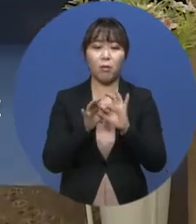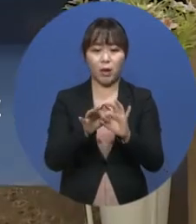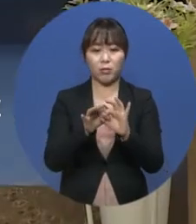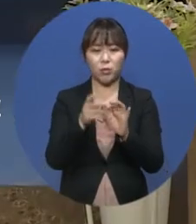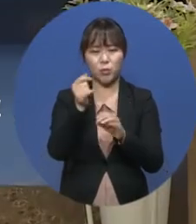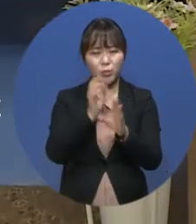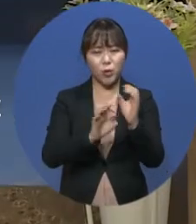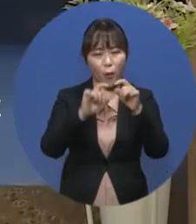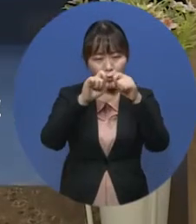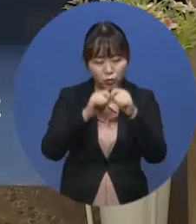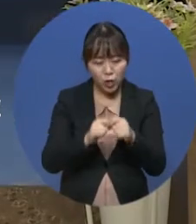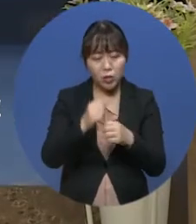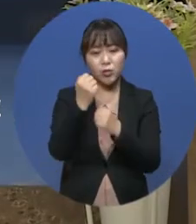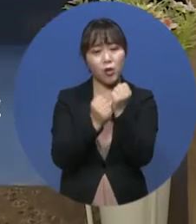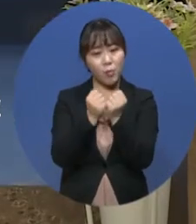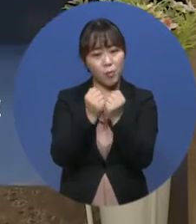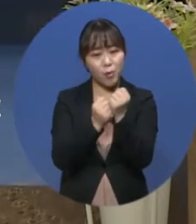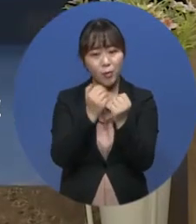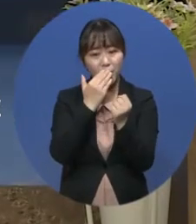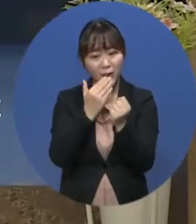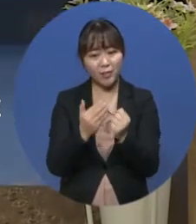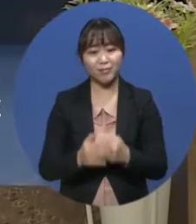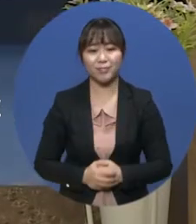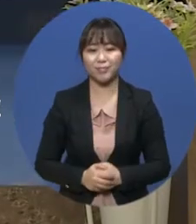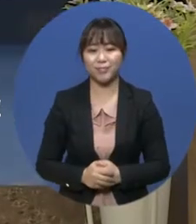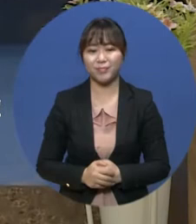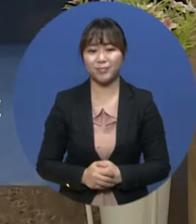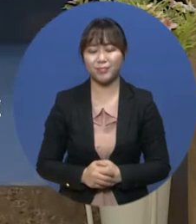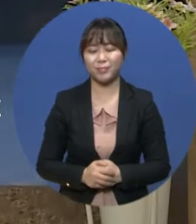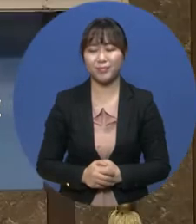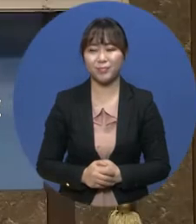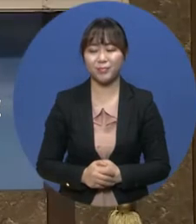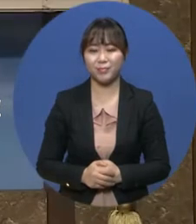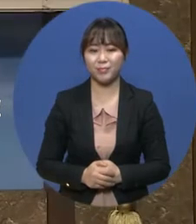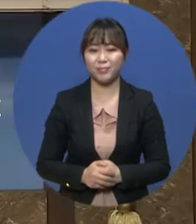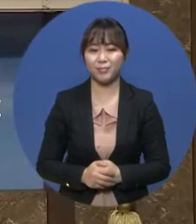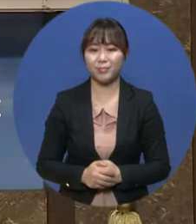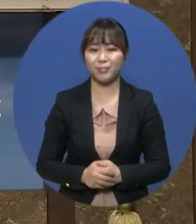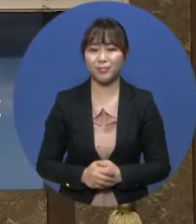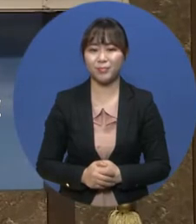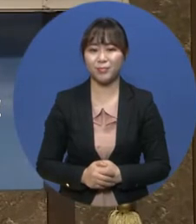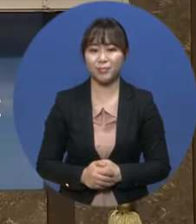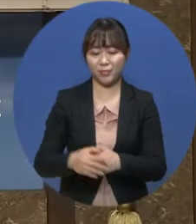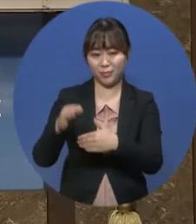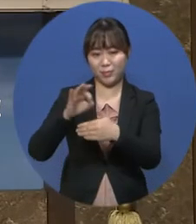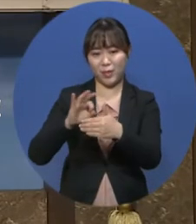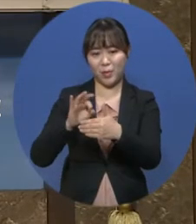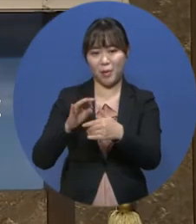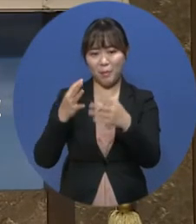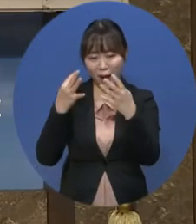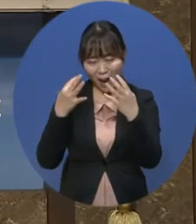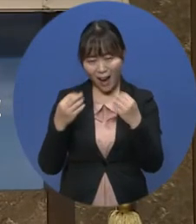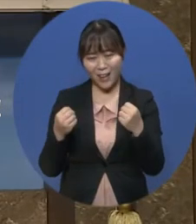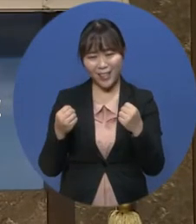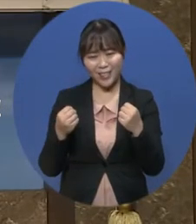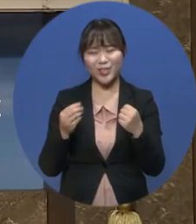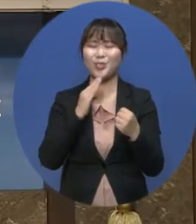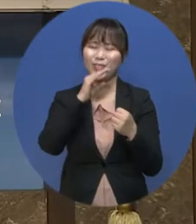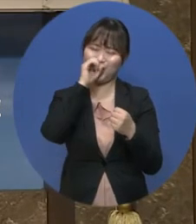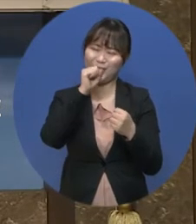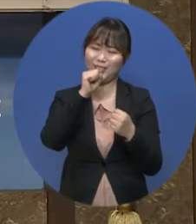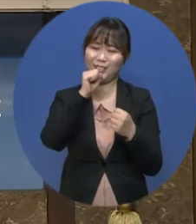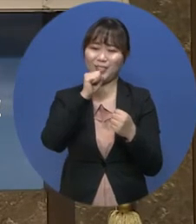좀더 구체적으로 설명을 해주실 수 있으신가요 어 먹 언론 많이 되면 좋잖아요 예